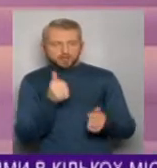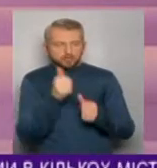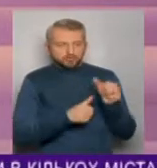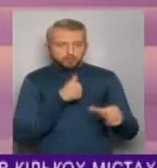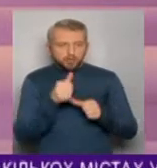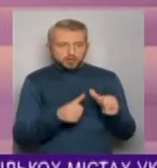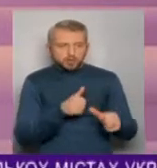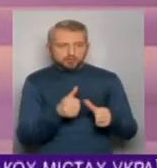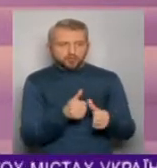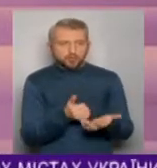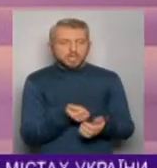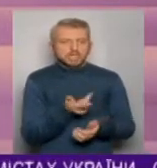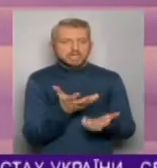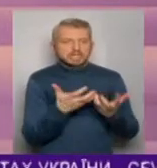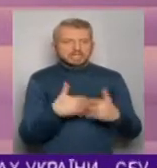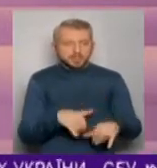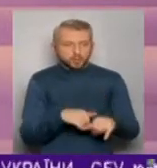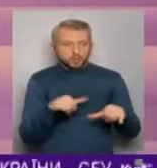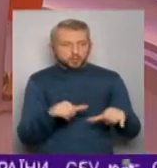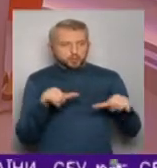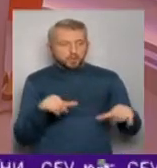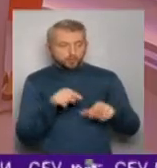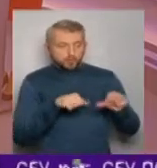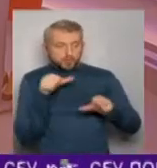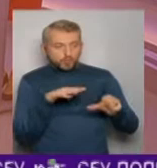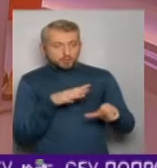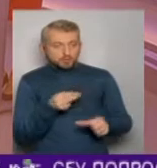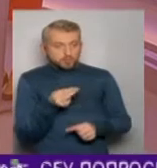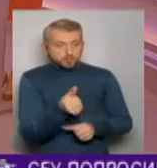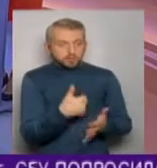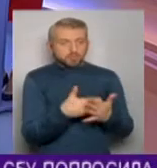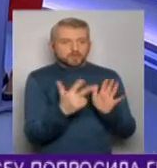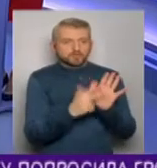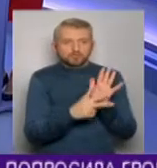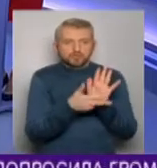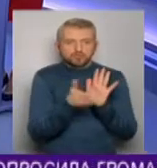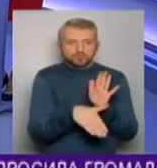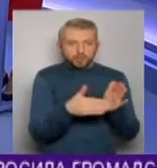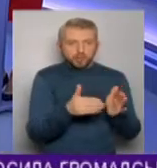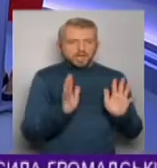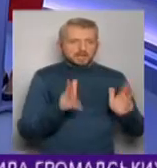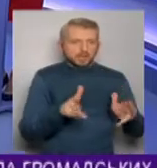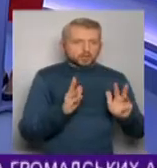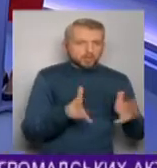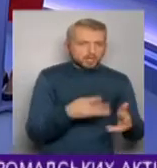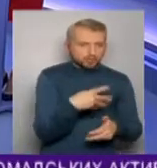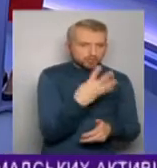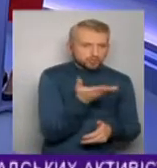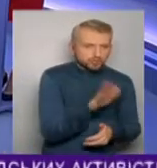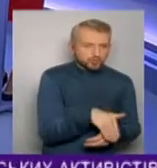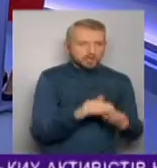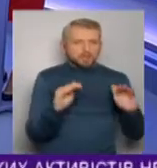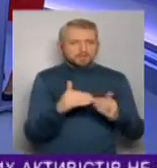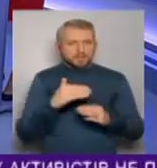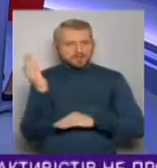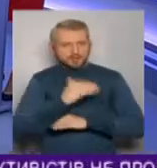збільшуємо наявність і кількість техніки. У цьому році ми купили майже 80 одиниць, трактори 44, мінновантажувачі 10